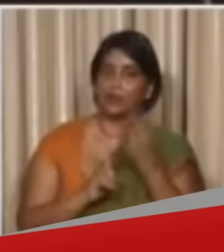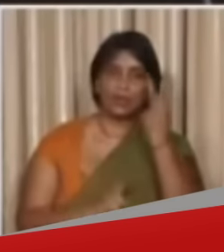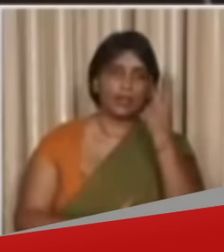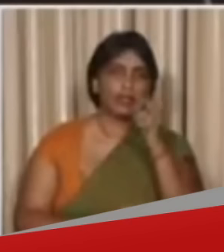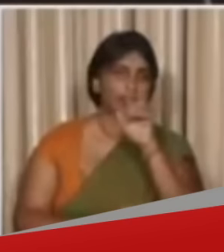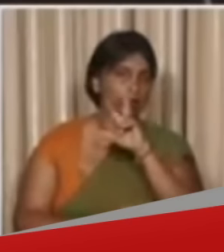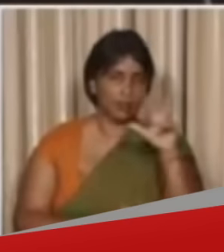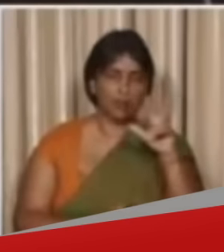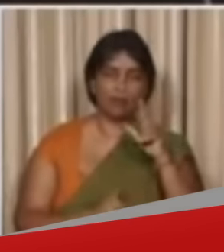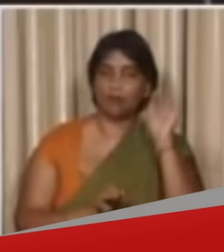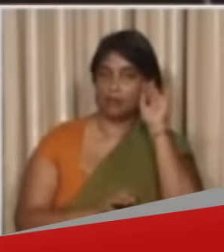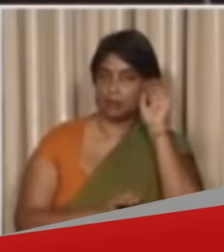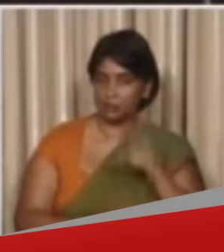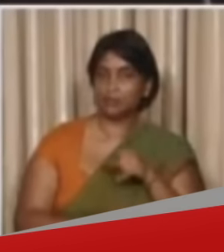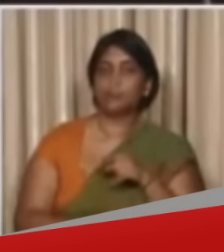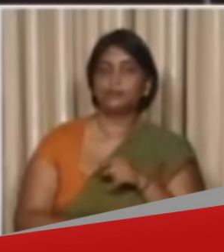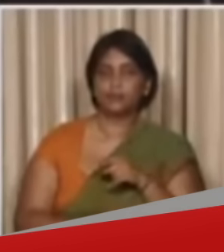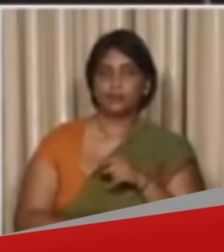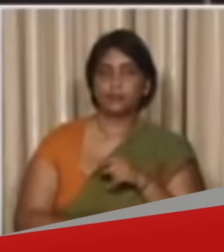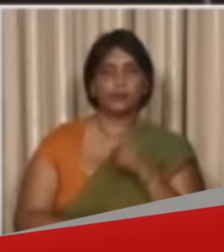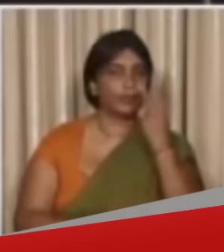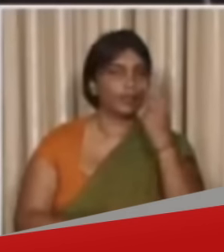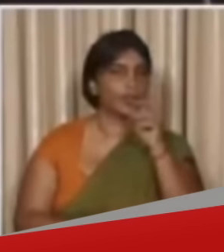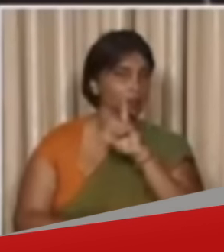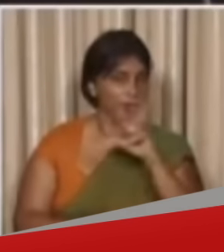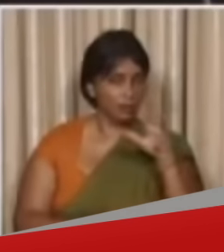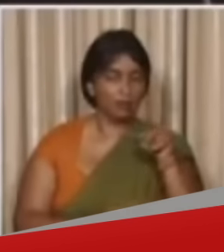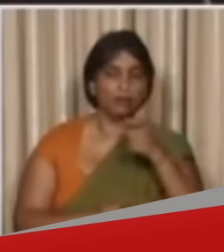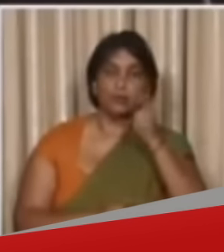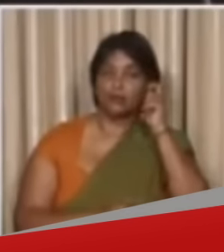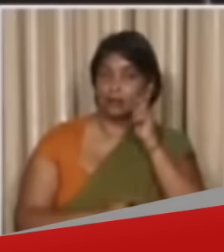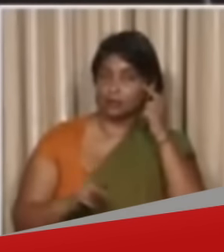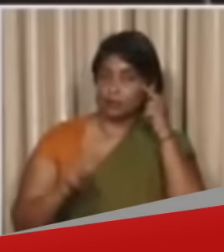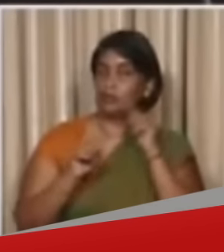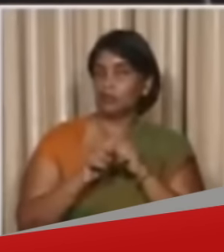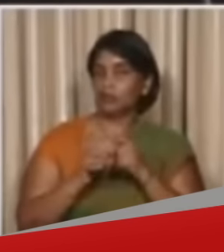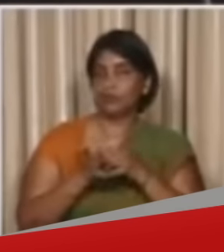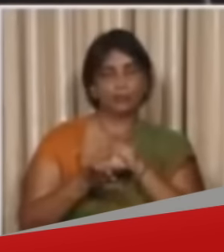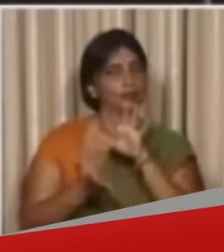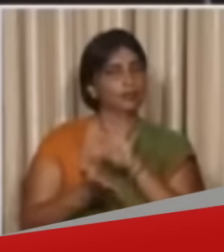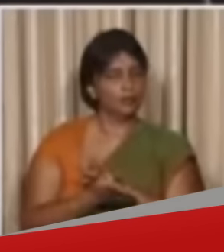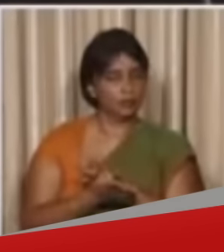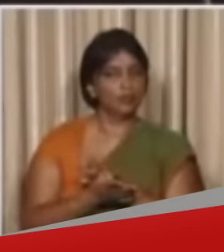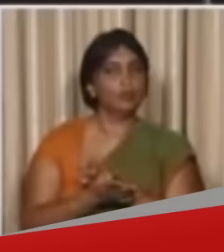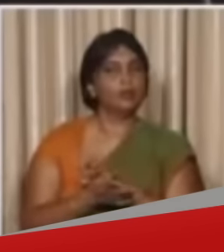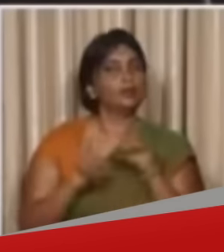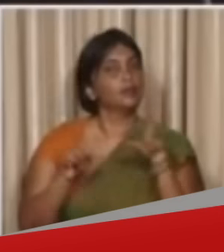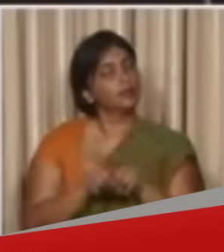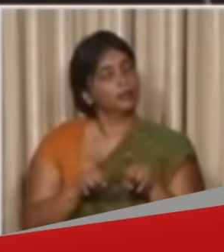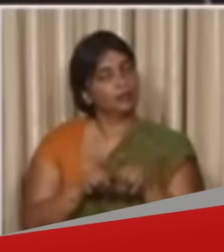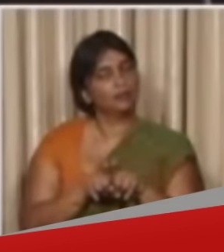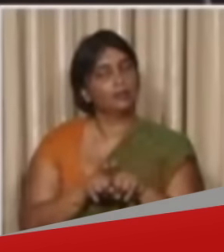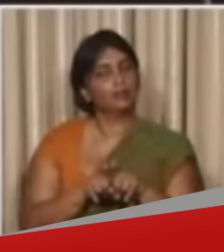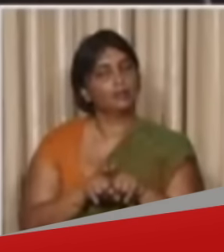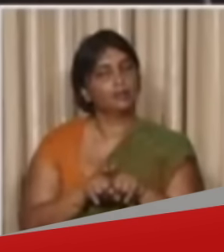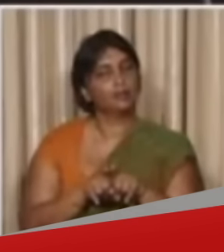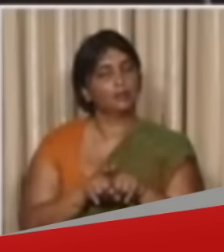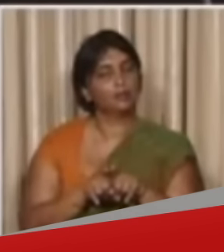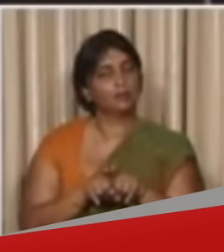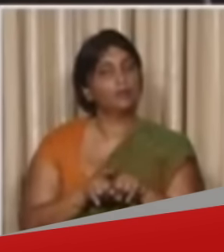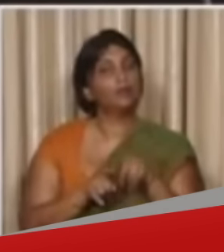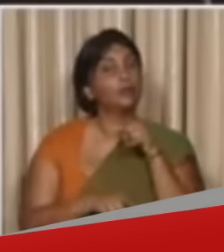2018 වාර්තා වෙලා තිබුණා. 2018 මේ ත්‍රස්තවාදී සම්බන්ධව වාර්තා වෙලා තිබුණා. ඒ වගේම